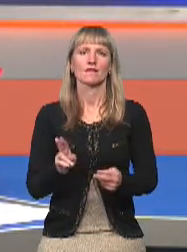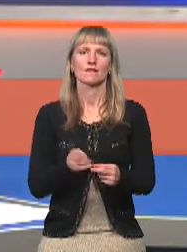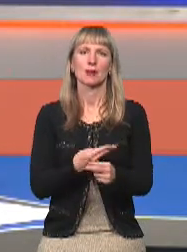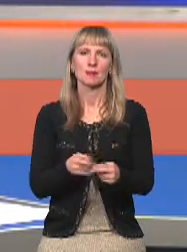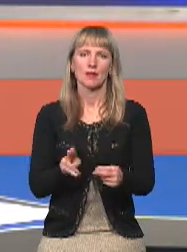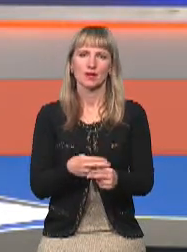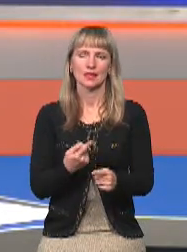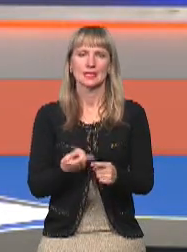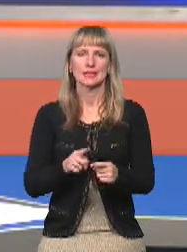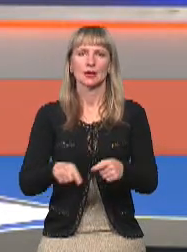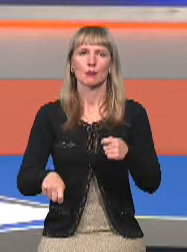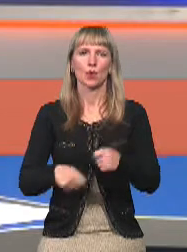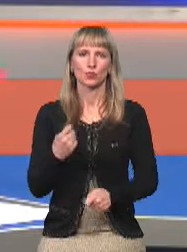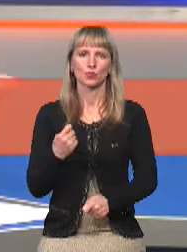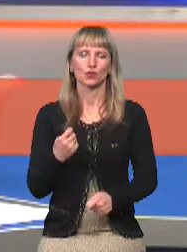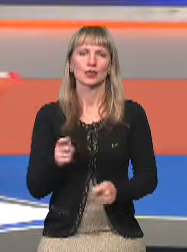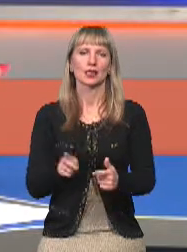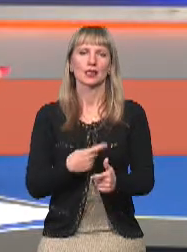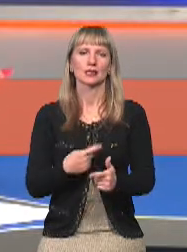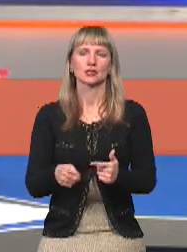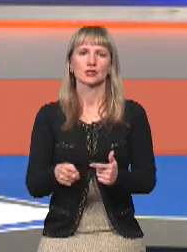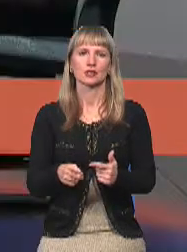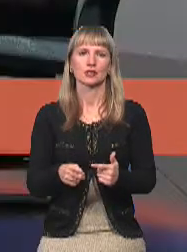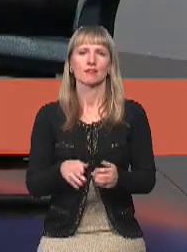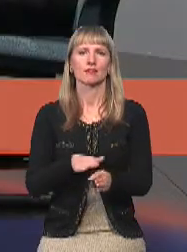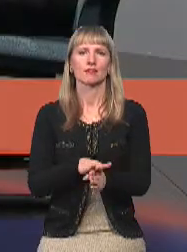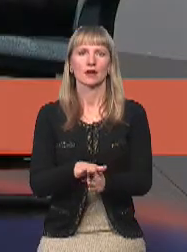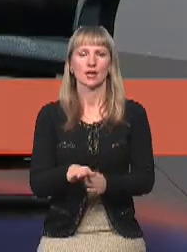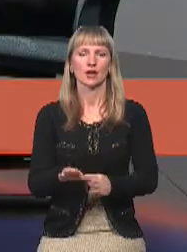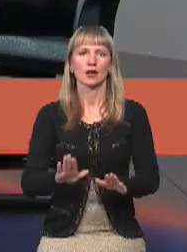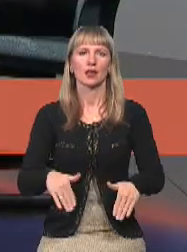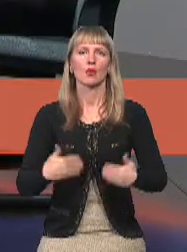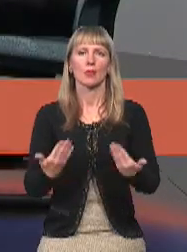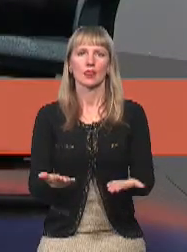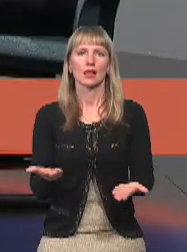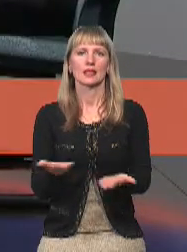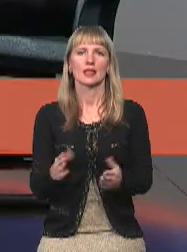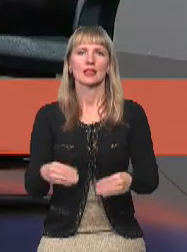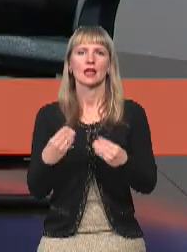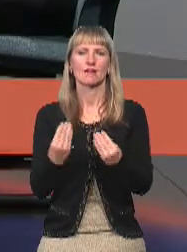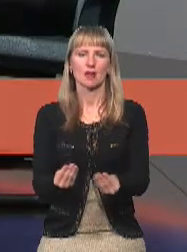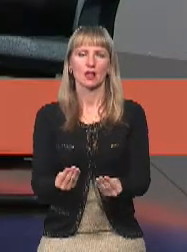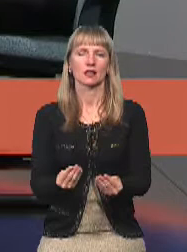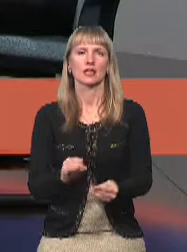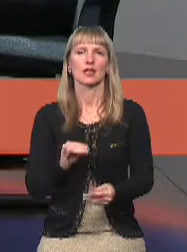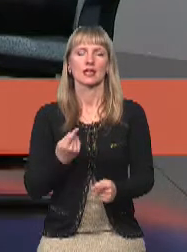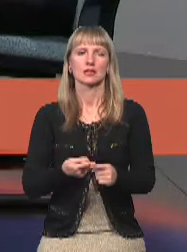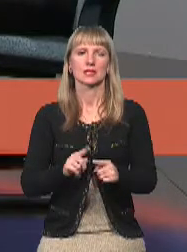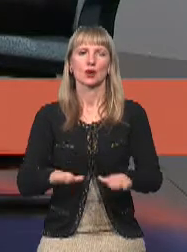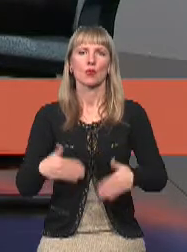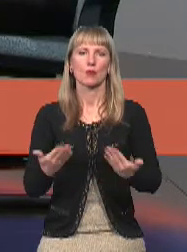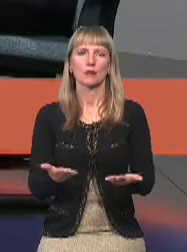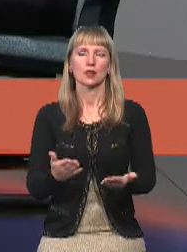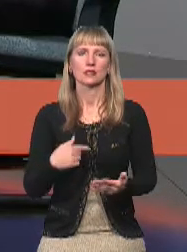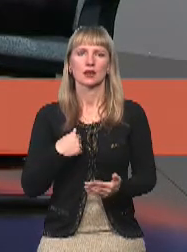виправлені ці порушення, чи дотримані рекомендації, які надавалися, так? Це рекомендації, як